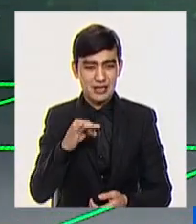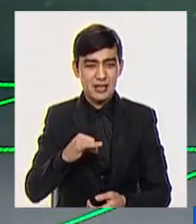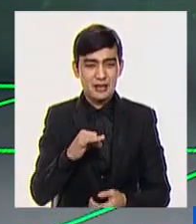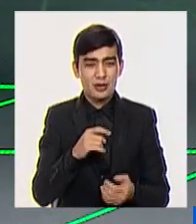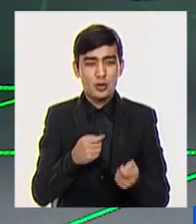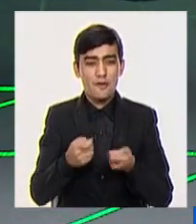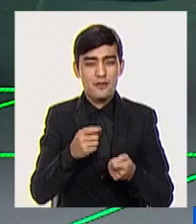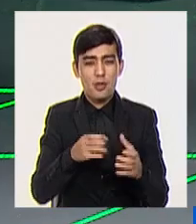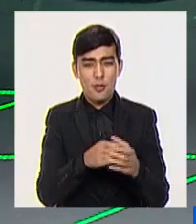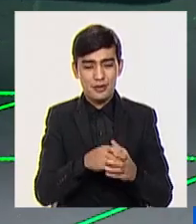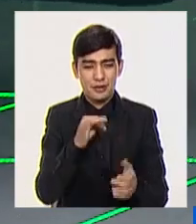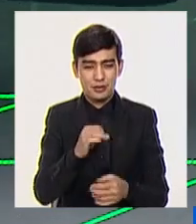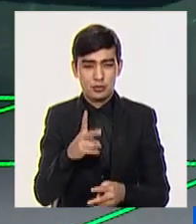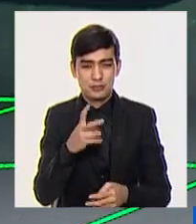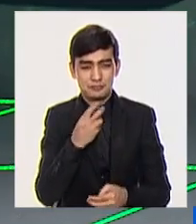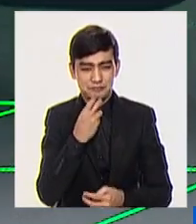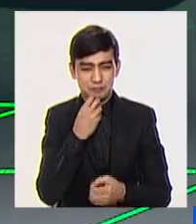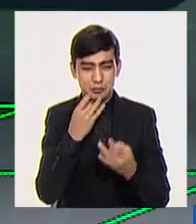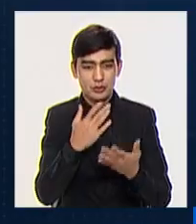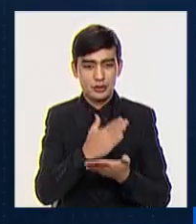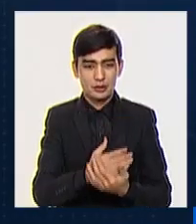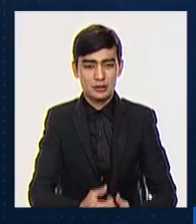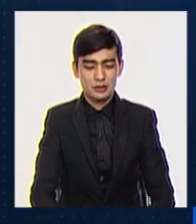он над ними просто смеется.